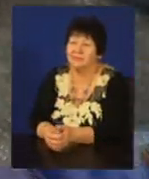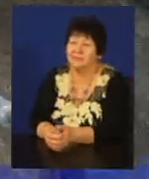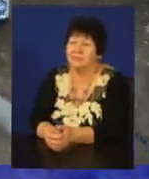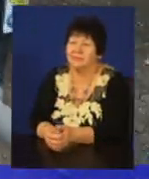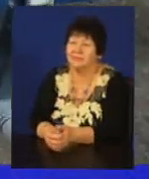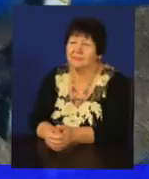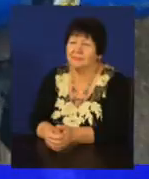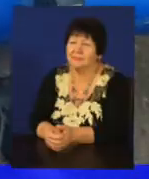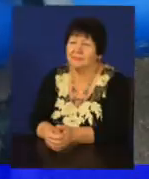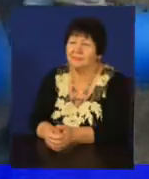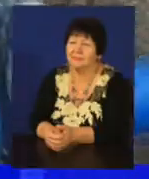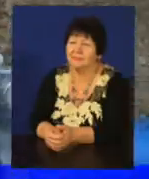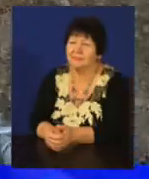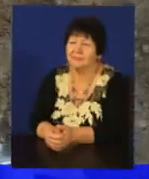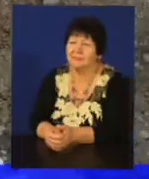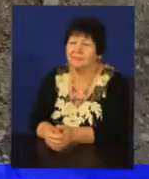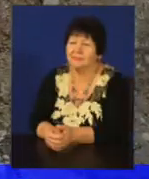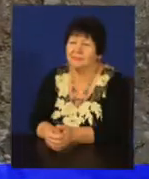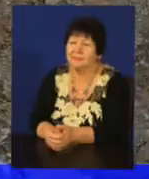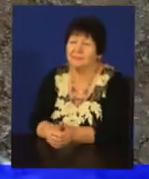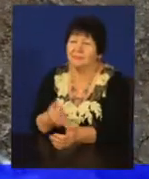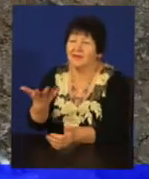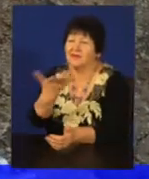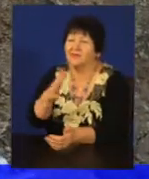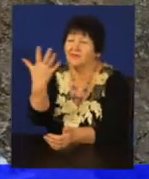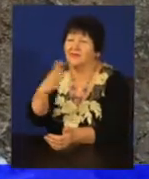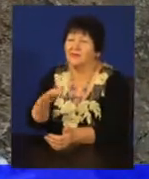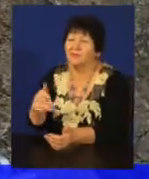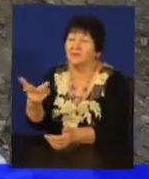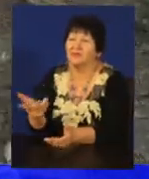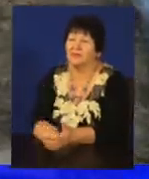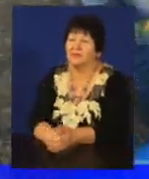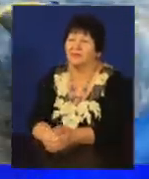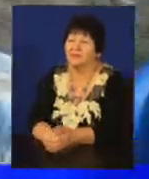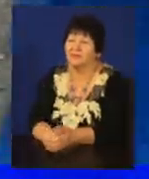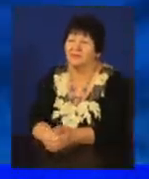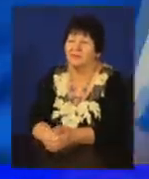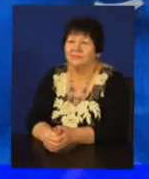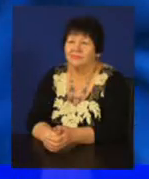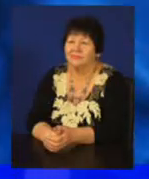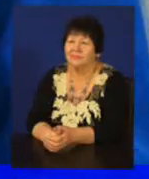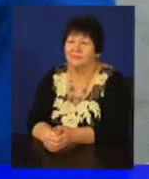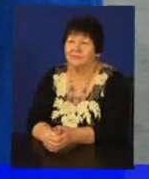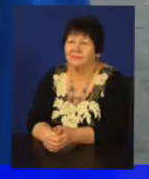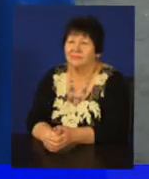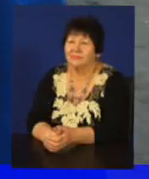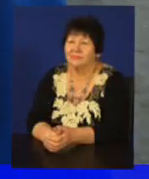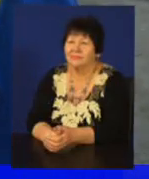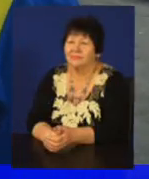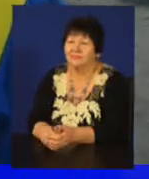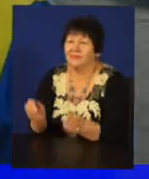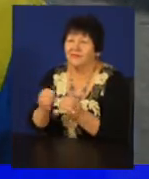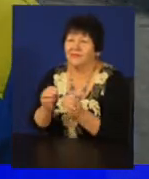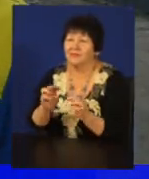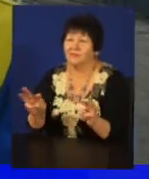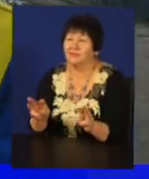Da. Cât timp trebuie să le țineți? Văd că acolo aveți 5 minute sau 5 timer. Da. Cât e? Vreo 10